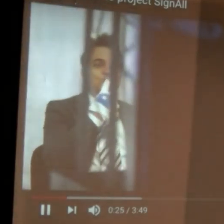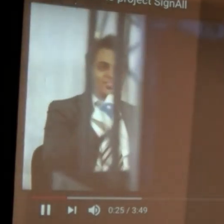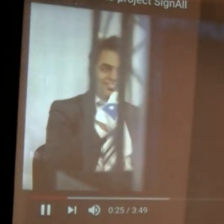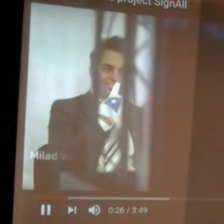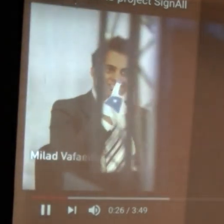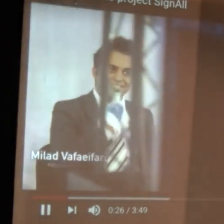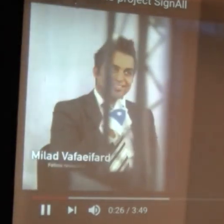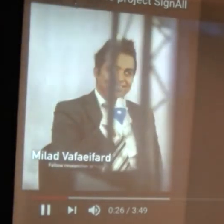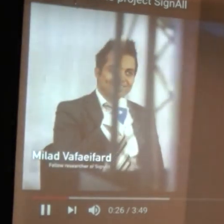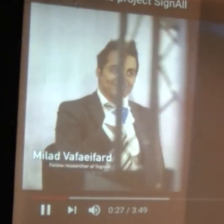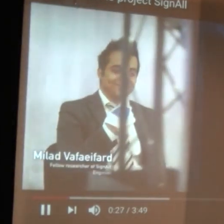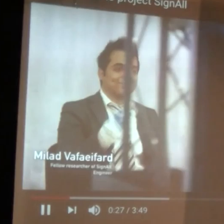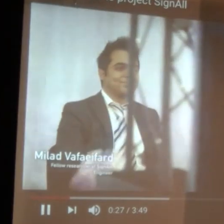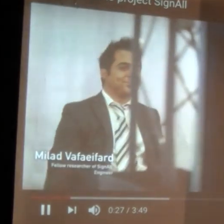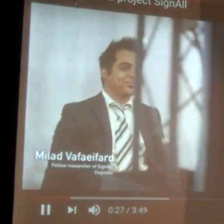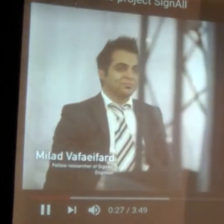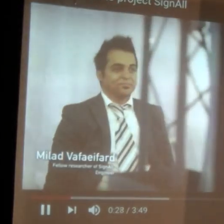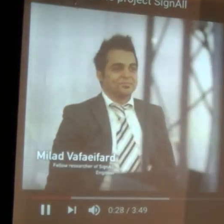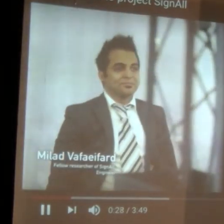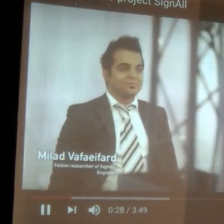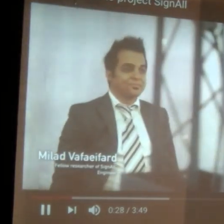első use case, amire lövünk, az egyébként